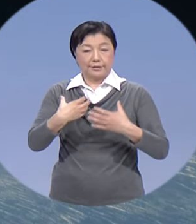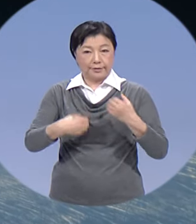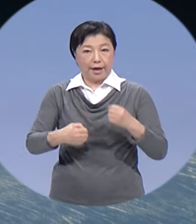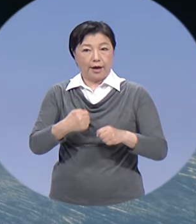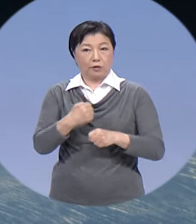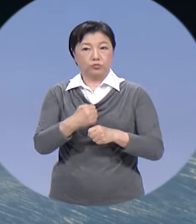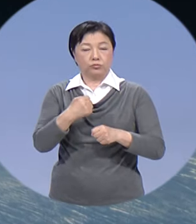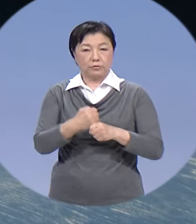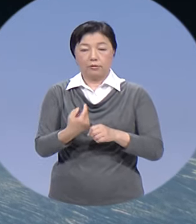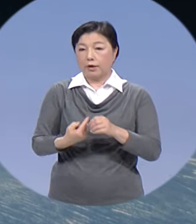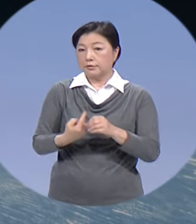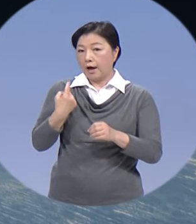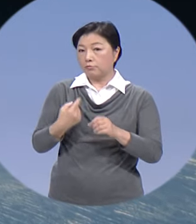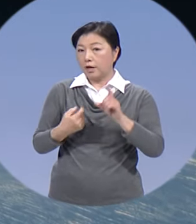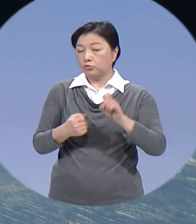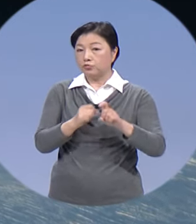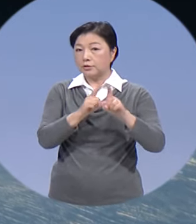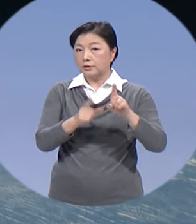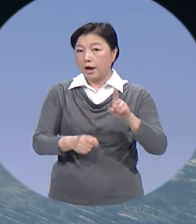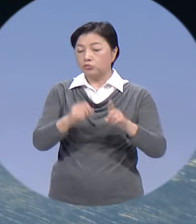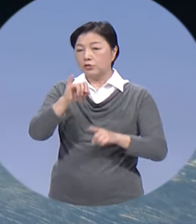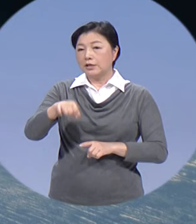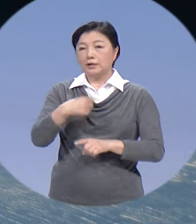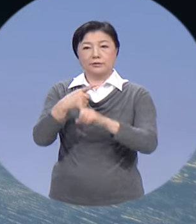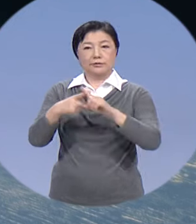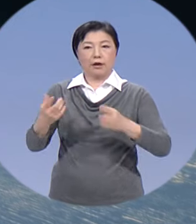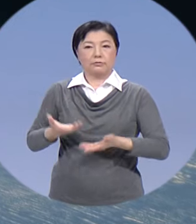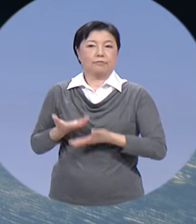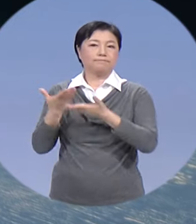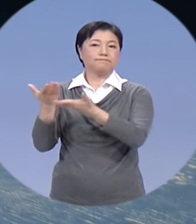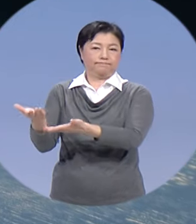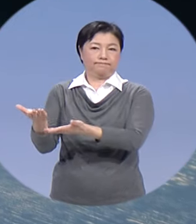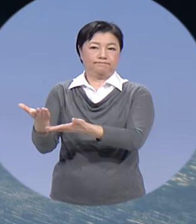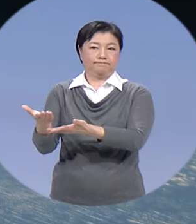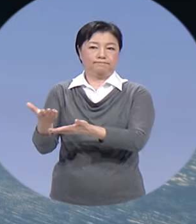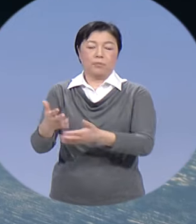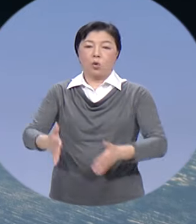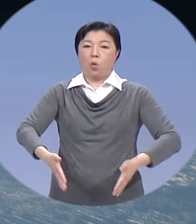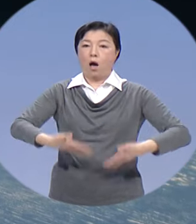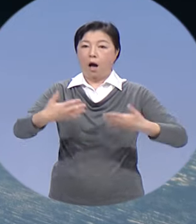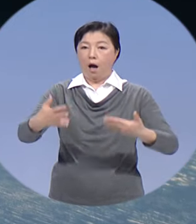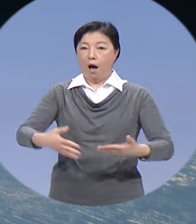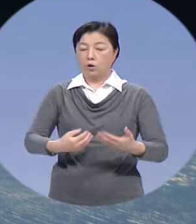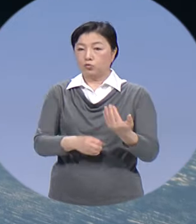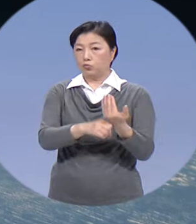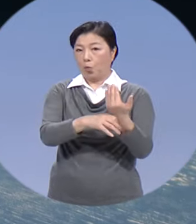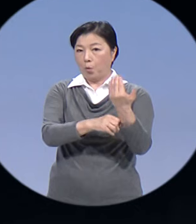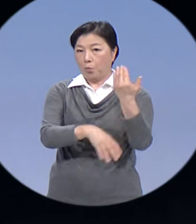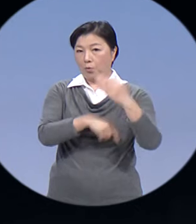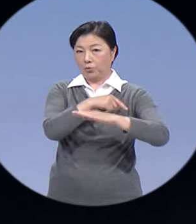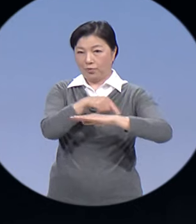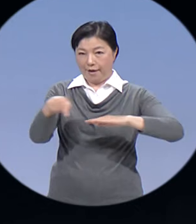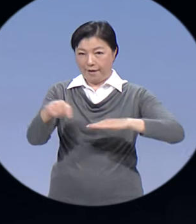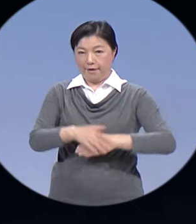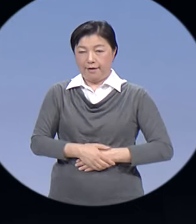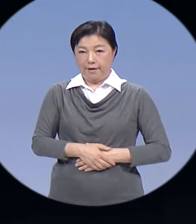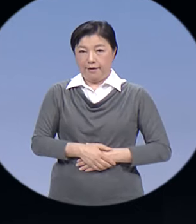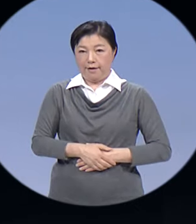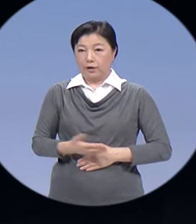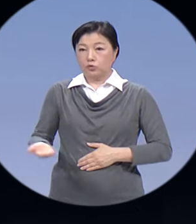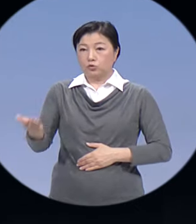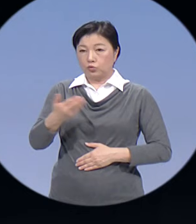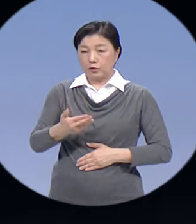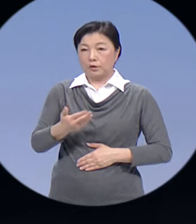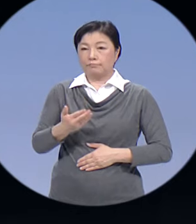機が昨年11月に JAXA に引き渡され、この春打ち上げ予定です。続く1号